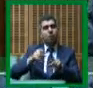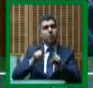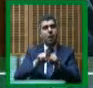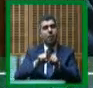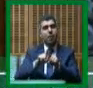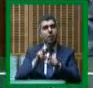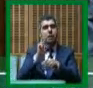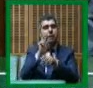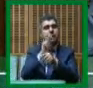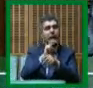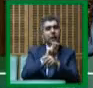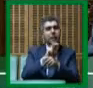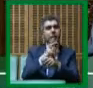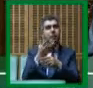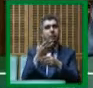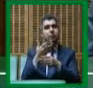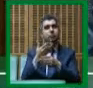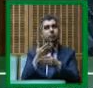العناية بقطاع